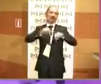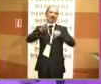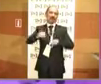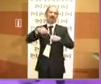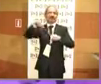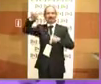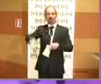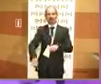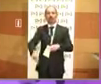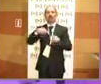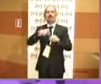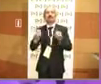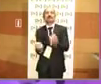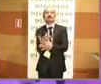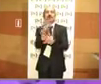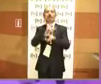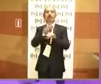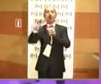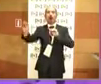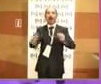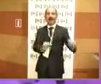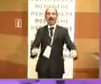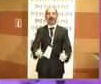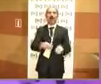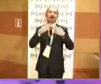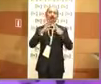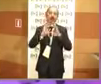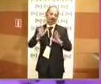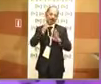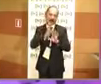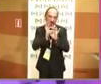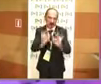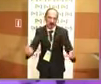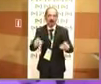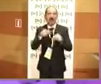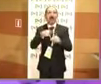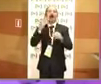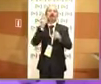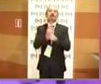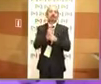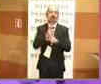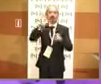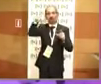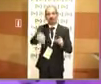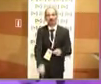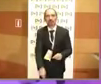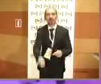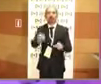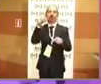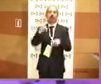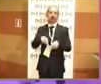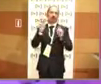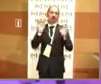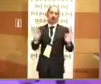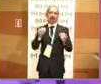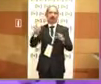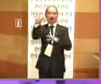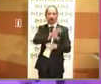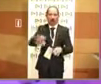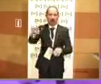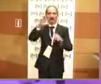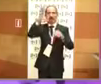un disegno di sviluppo organico, perché l'Italia ha bisogno del Mezzogiorno come ne ha bisogno l'Europa, e poi